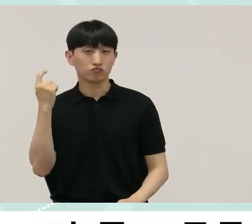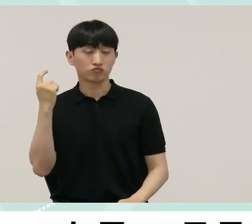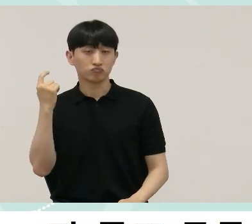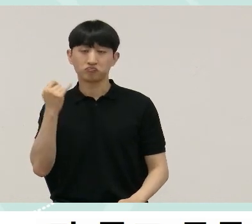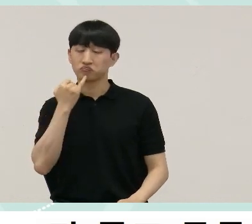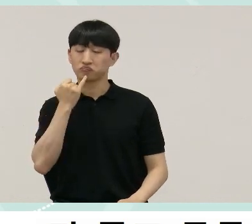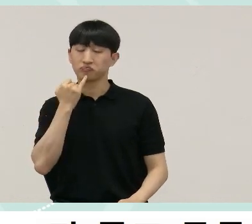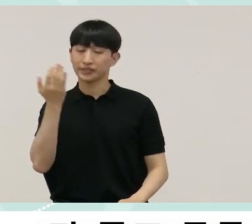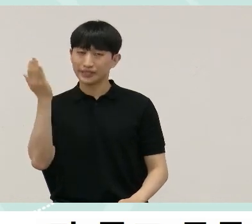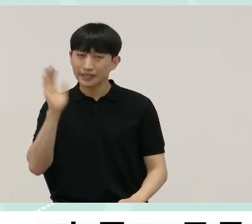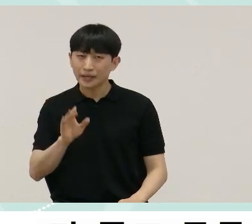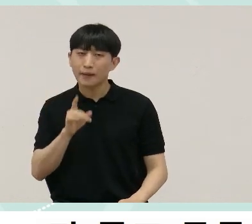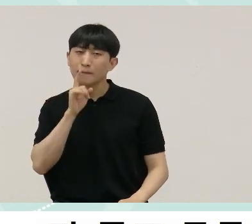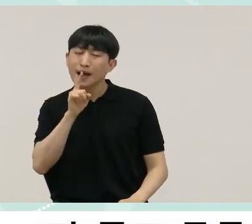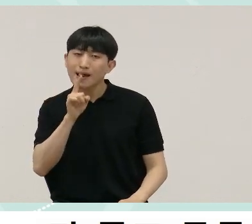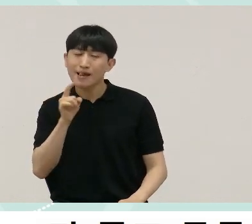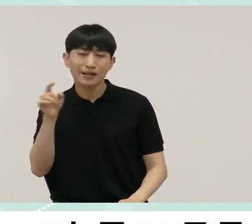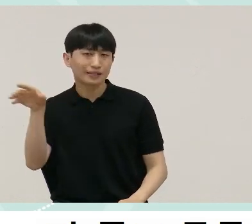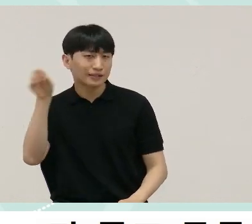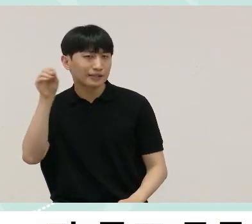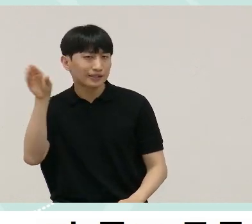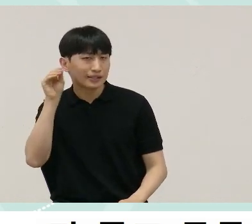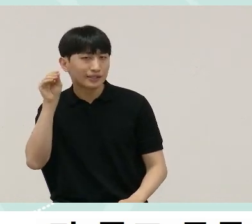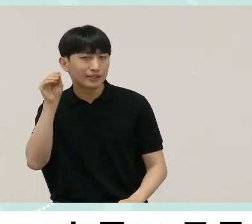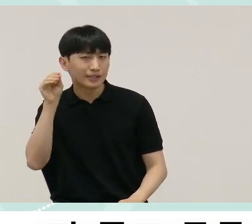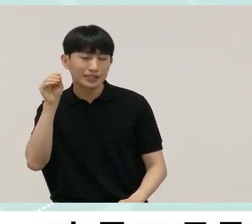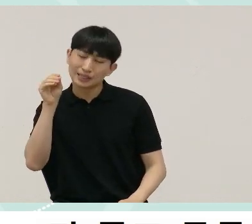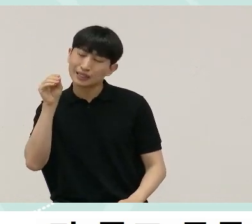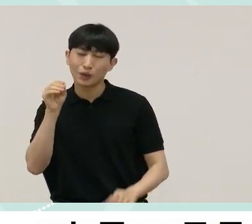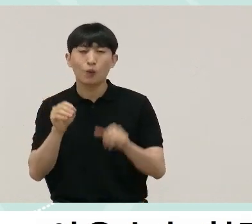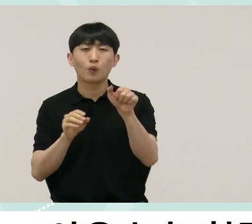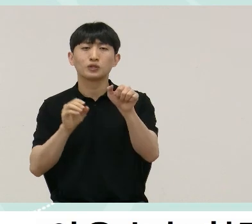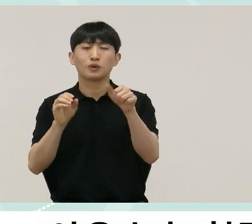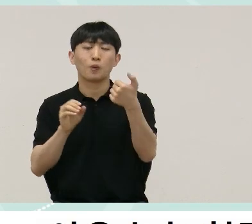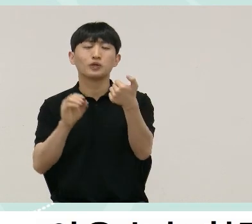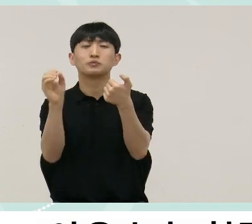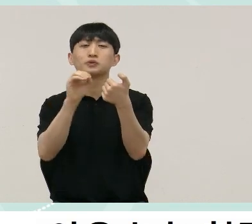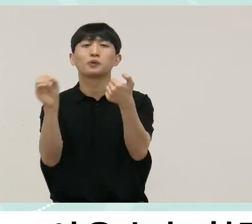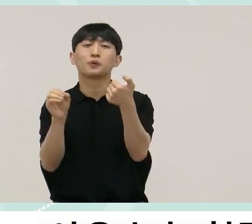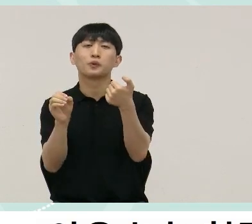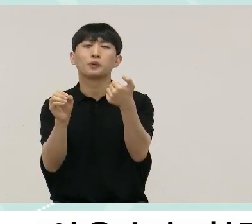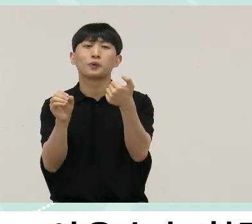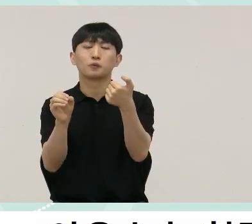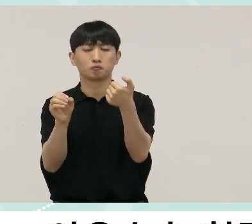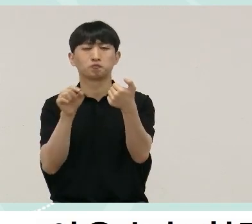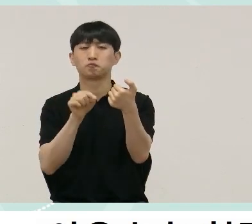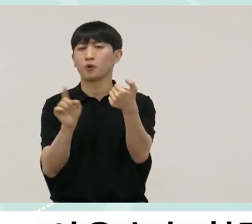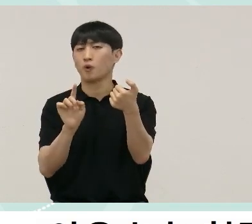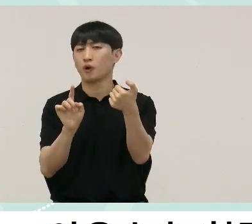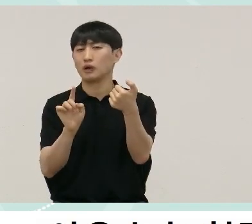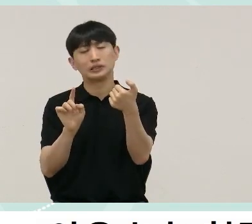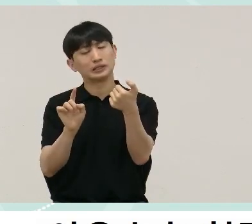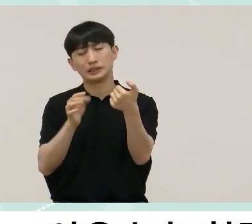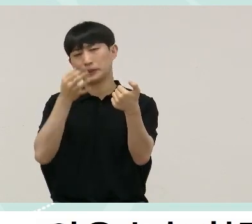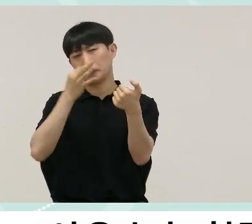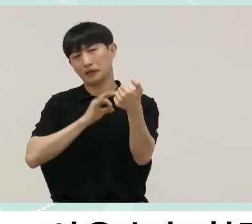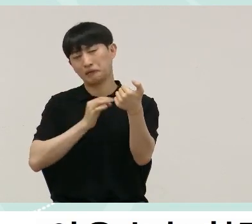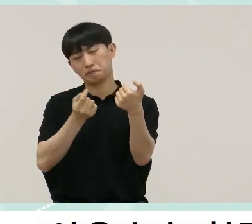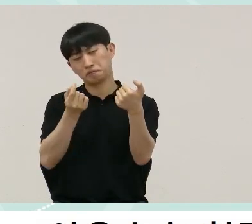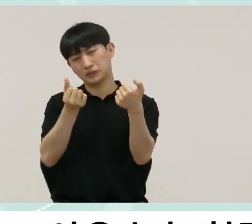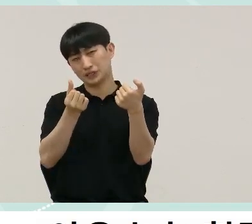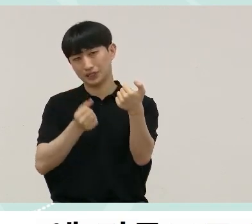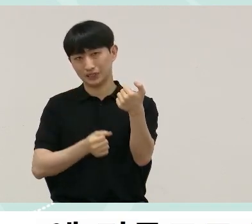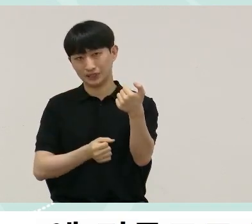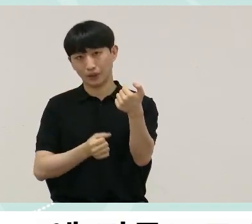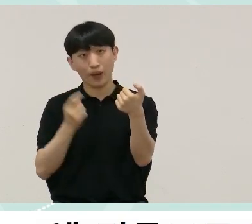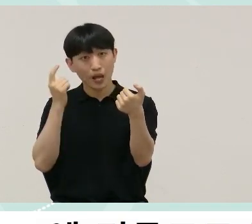말 평가를 해보면 듣기 평가를 하면 50%에 머무르고 맙니다. 거의 효과가 많이 나타나지 않아요.